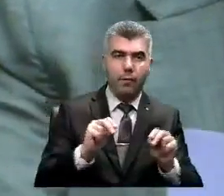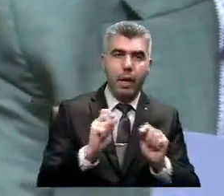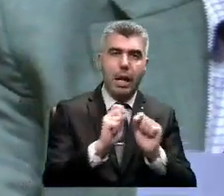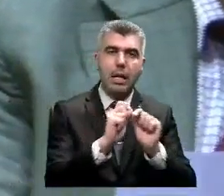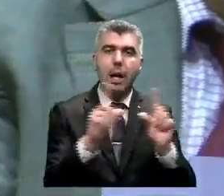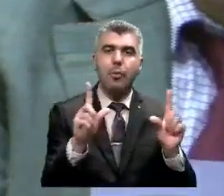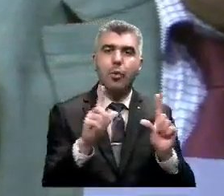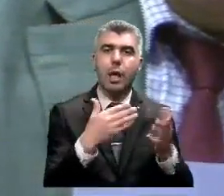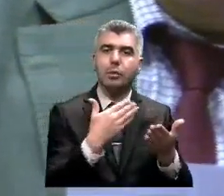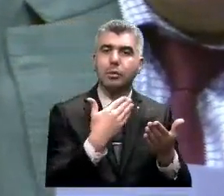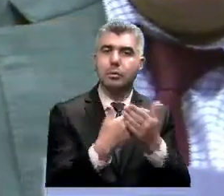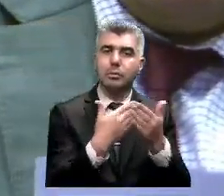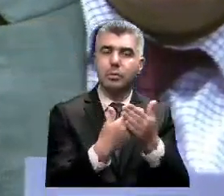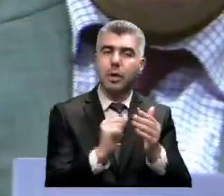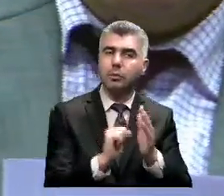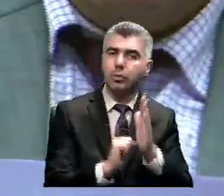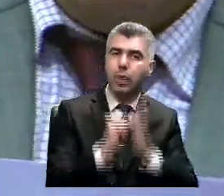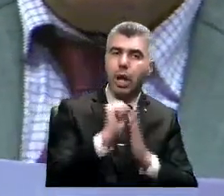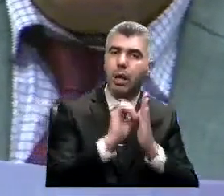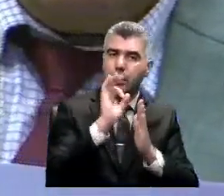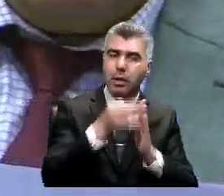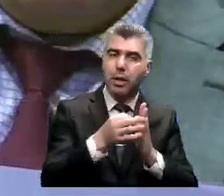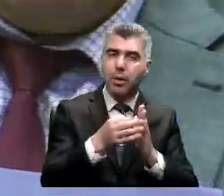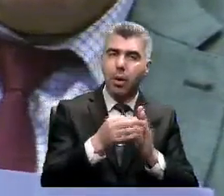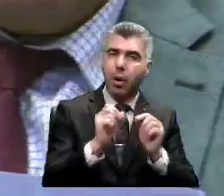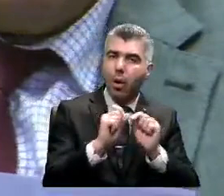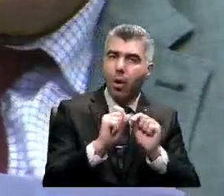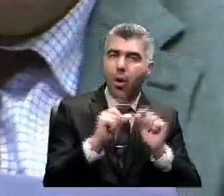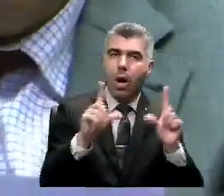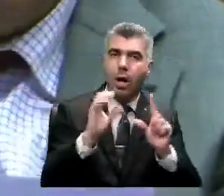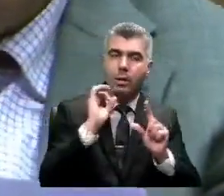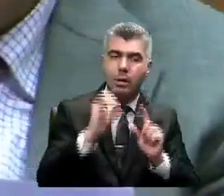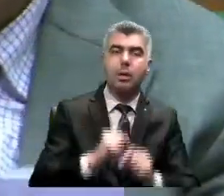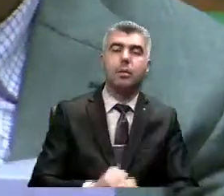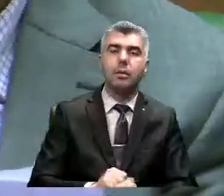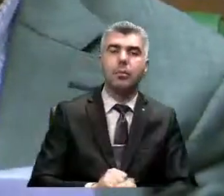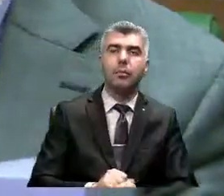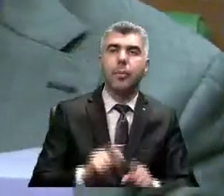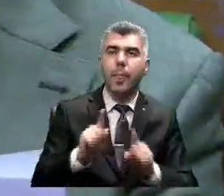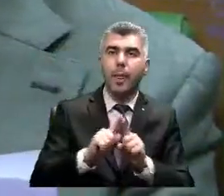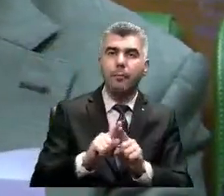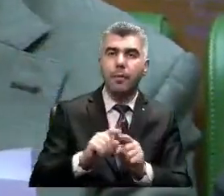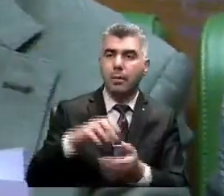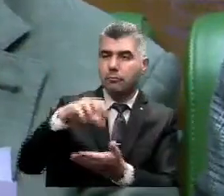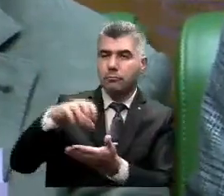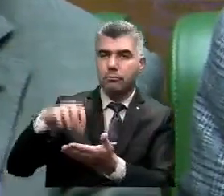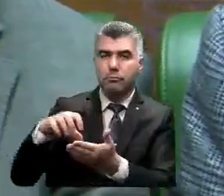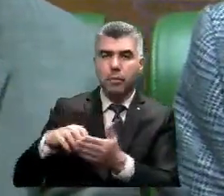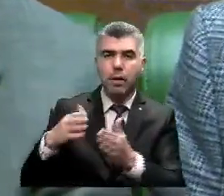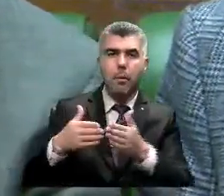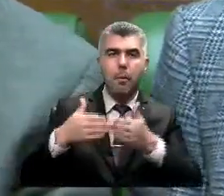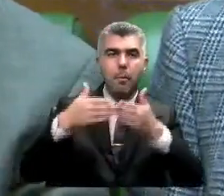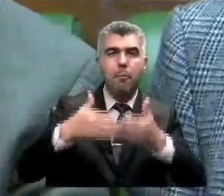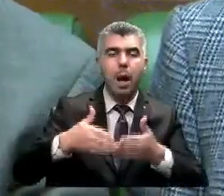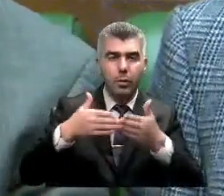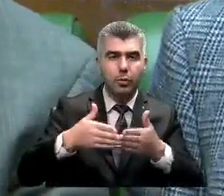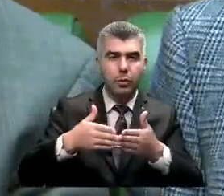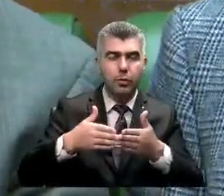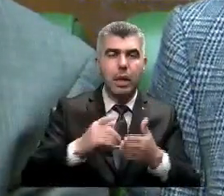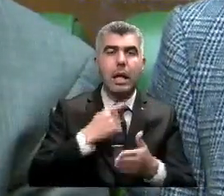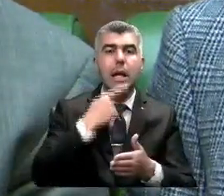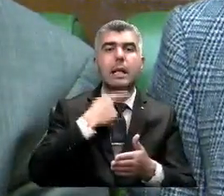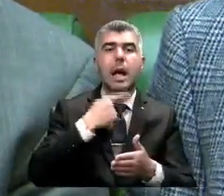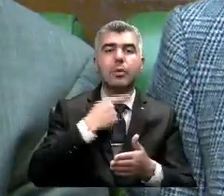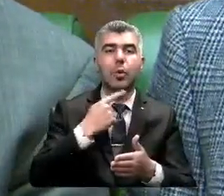الذي تطمح بلادنا إلى تحقيقه من خلال تطوير مركبات مينائية أخرى بكل من